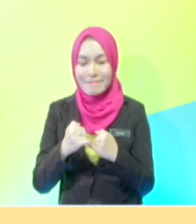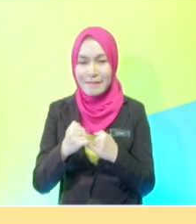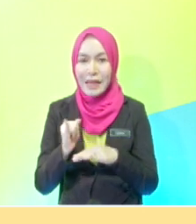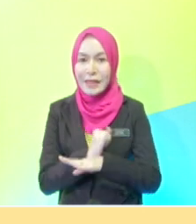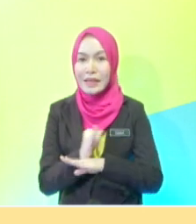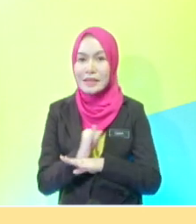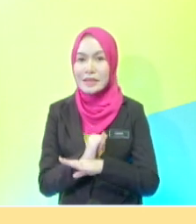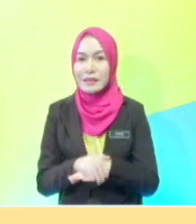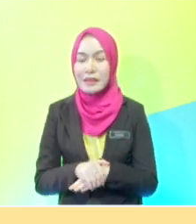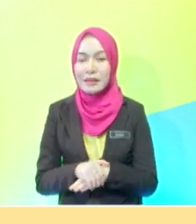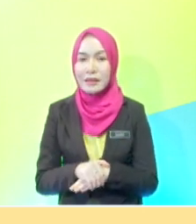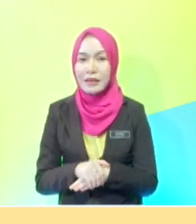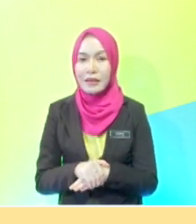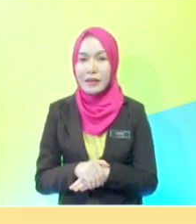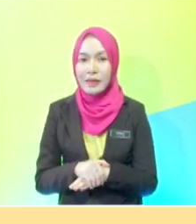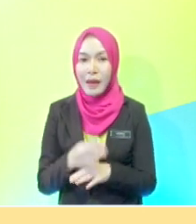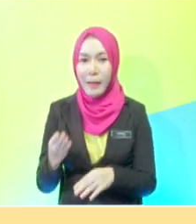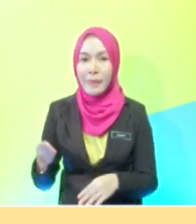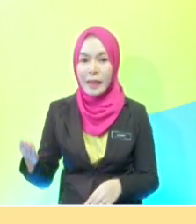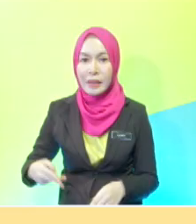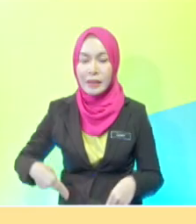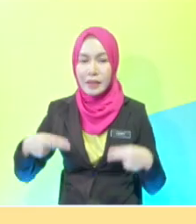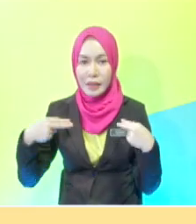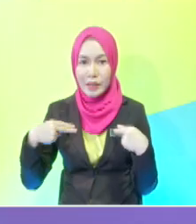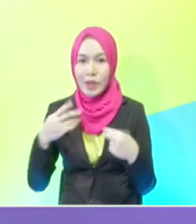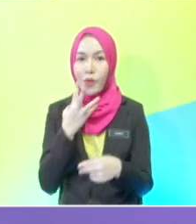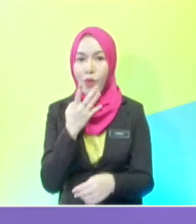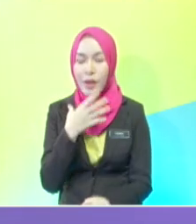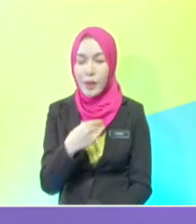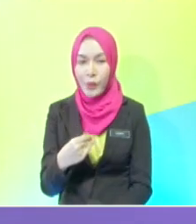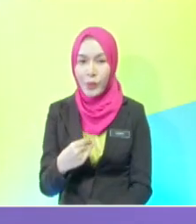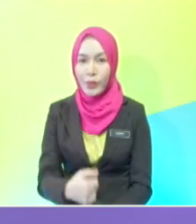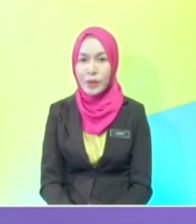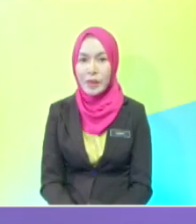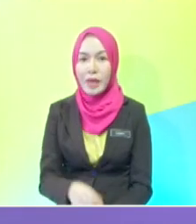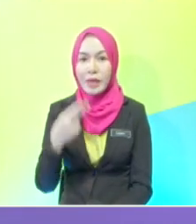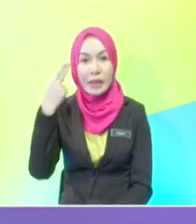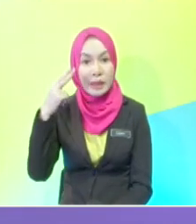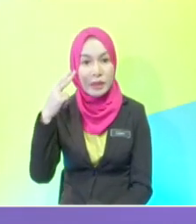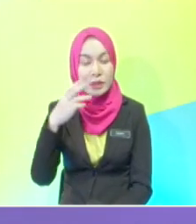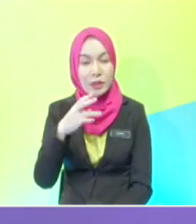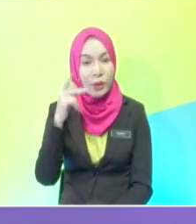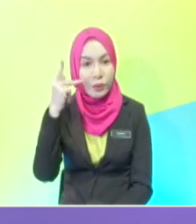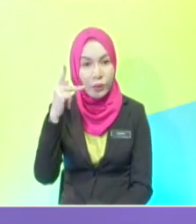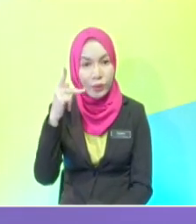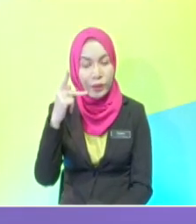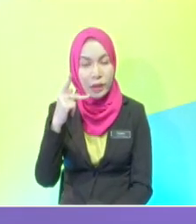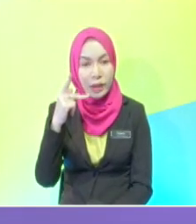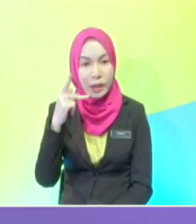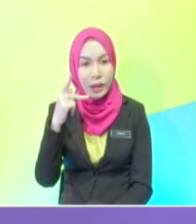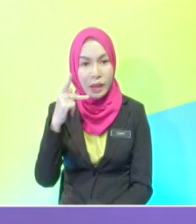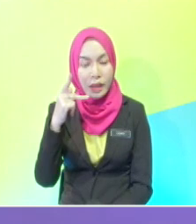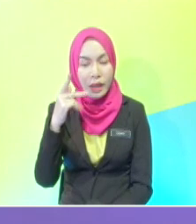yaitu warna putih Oke 4 ini ya hijau kuning putih dan biru adalah warna